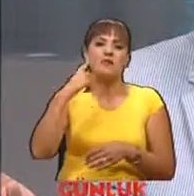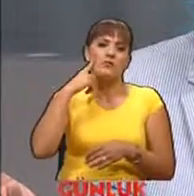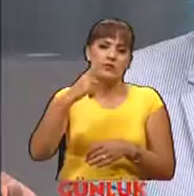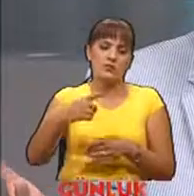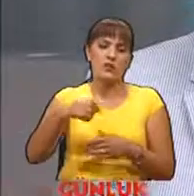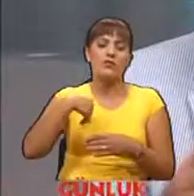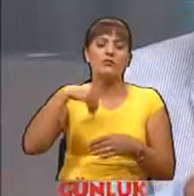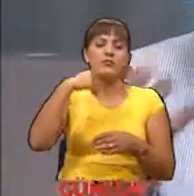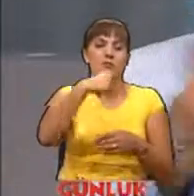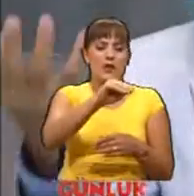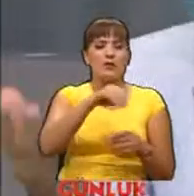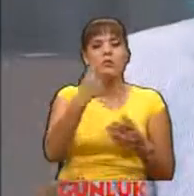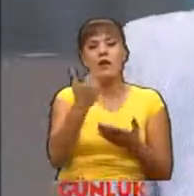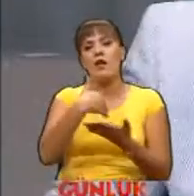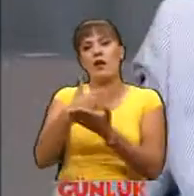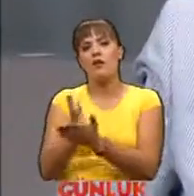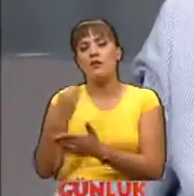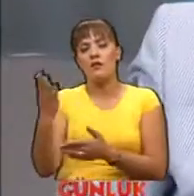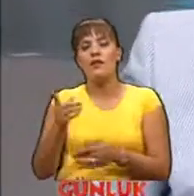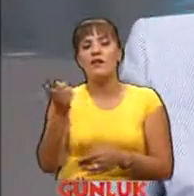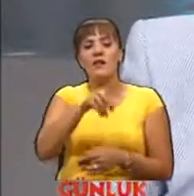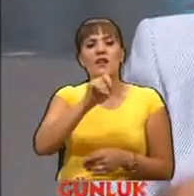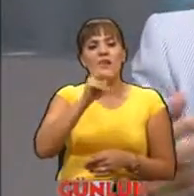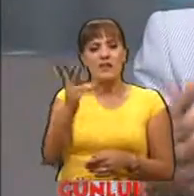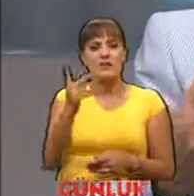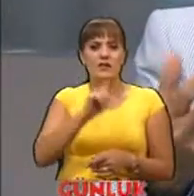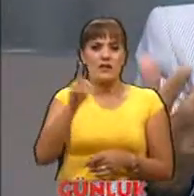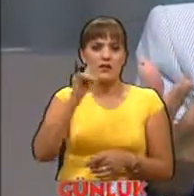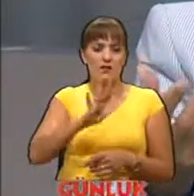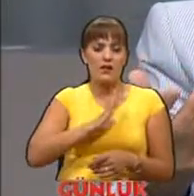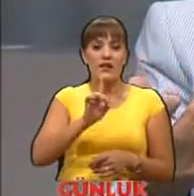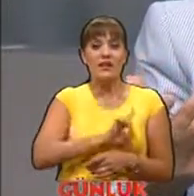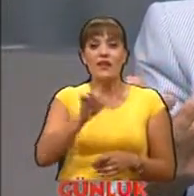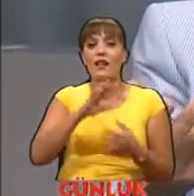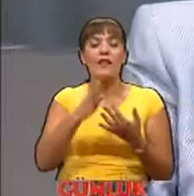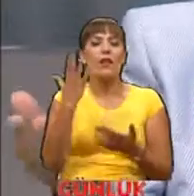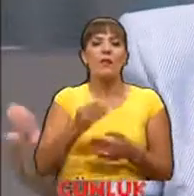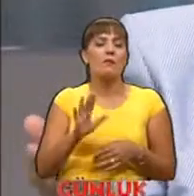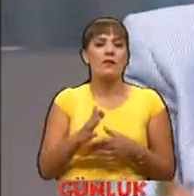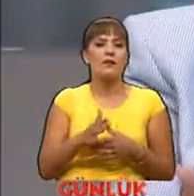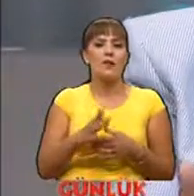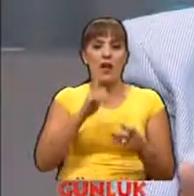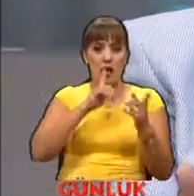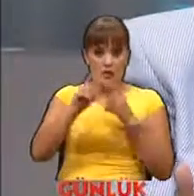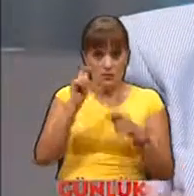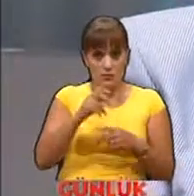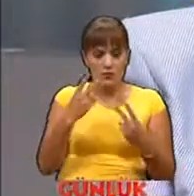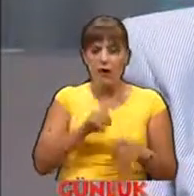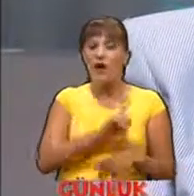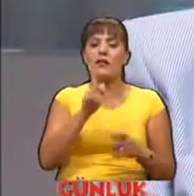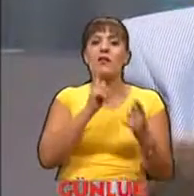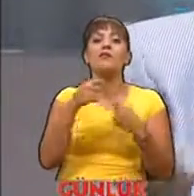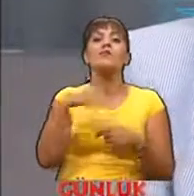suretiyle taksime karar verecek. Satılacak. Diğer ikisinin de itiraz hakkı var tabii. İtirazı ne olabilir? Anlaşabiliyor musunuz?